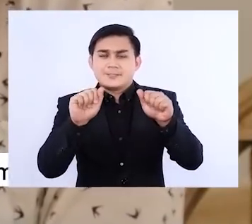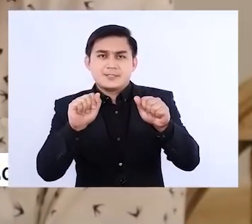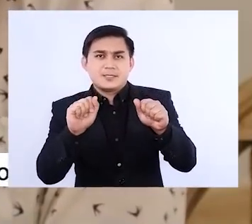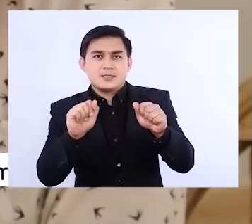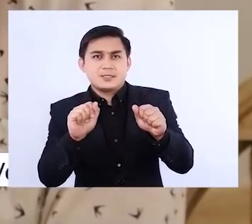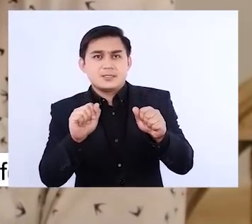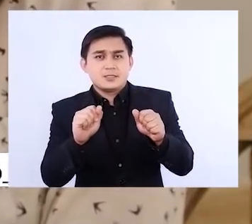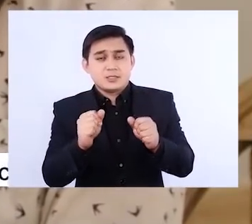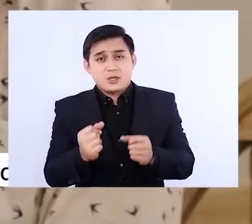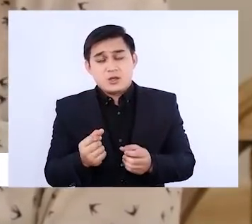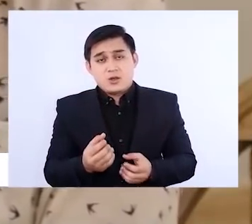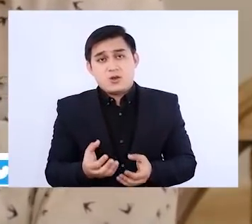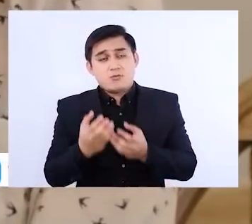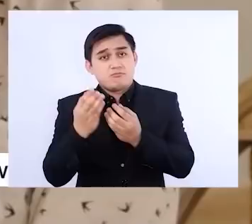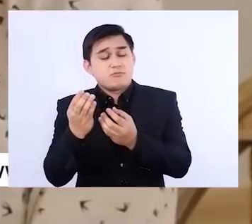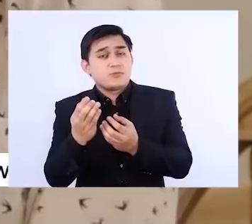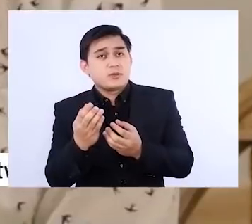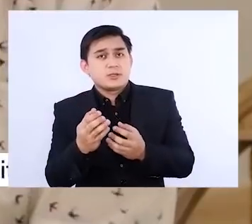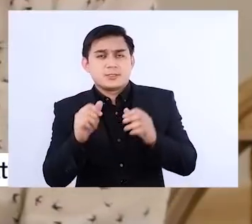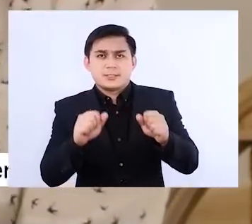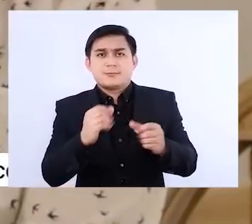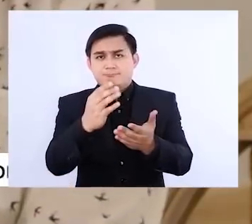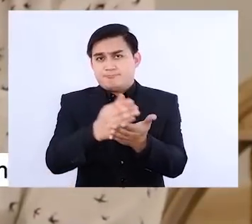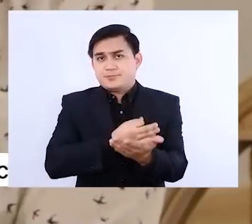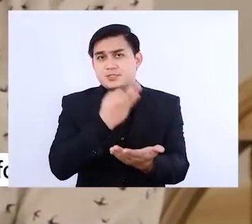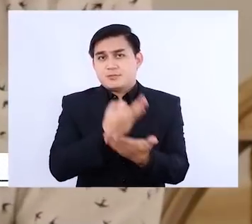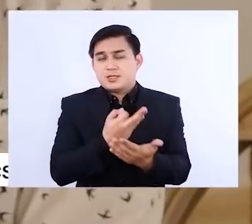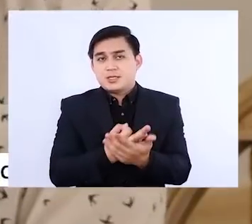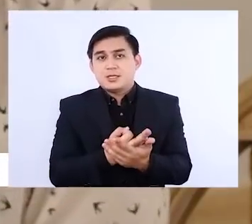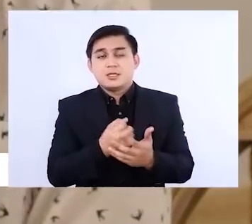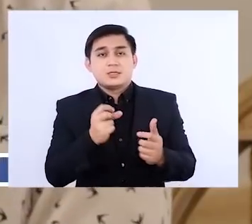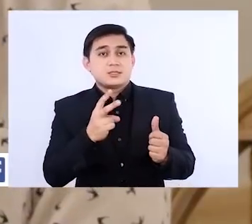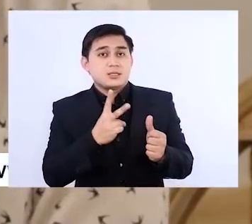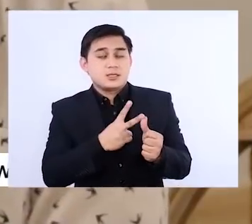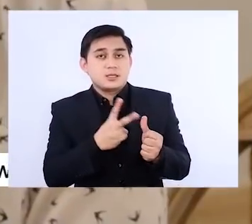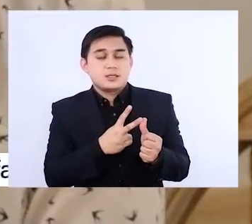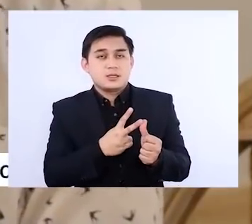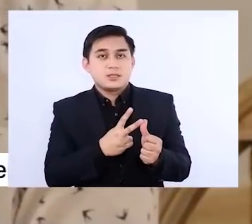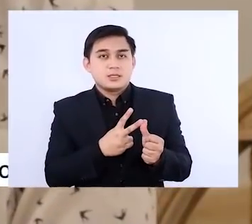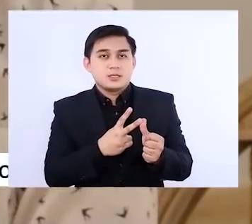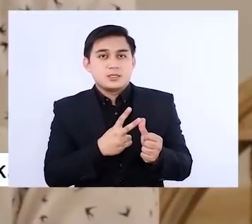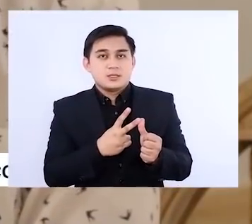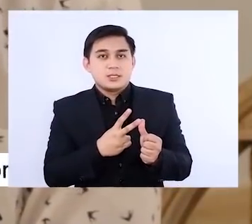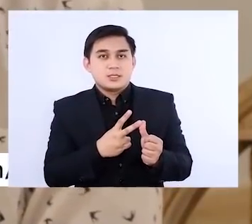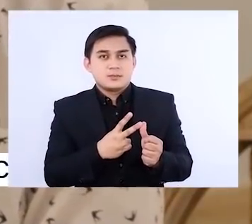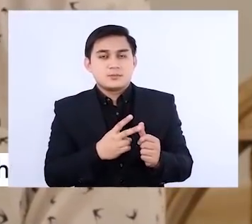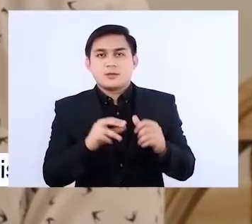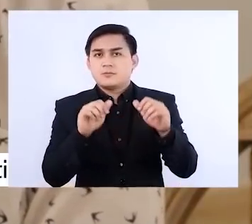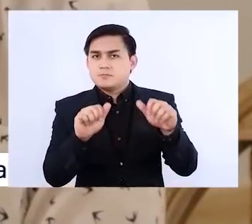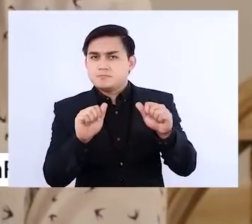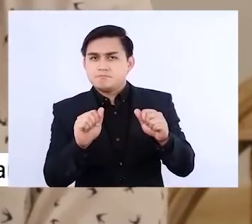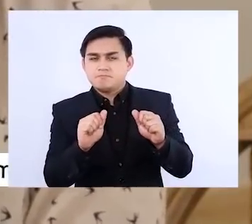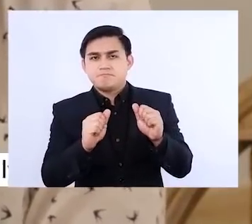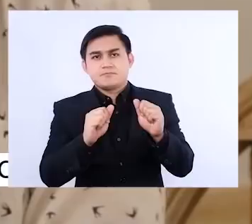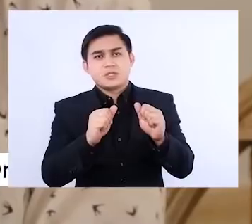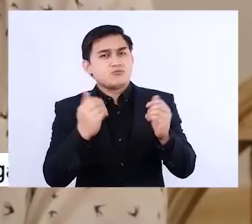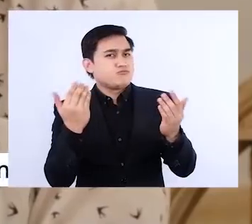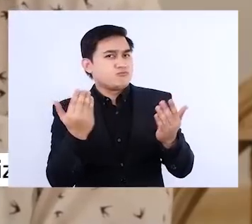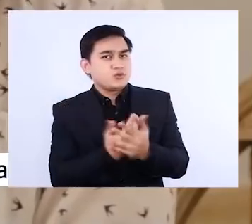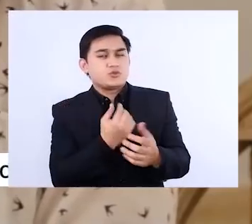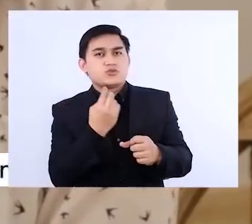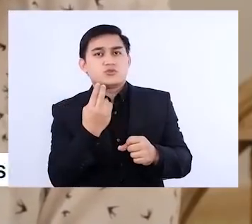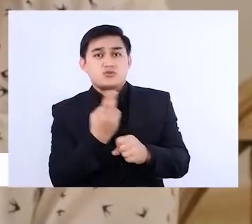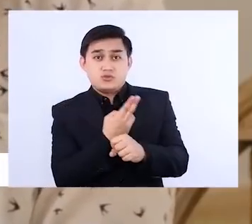i-offer at pwedeng pagkakitaan. Pangalawa, pwede nating gamitin yung teknolohiya